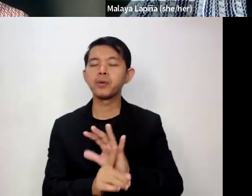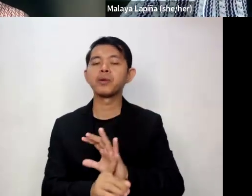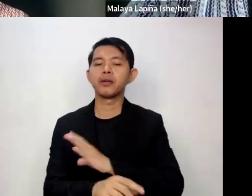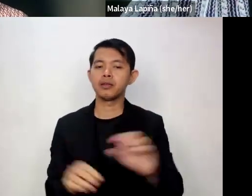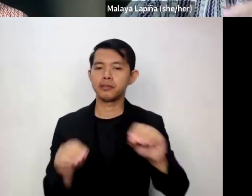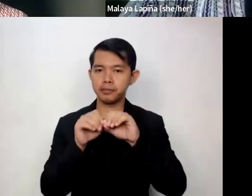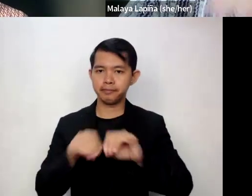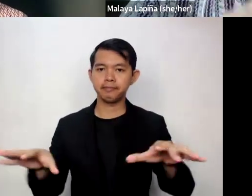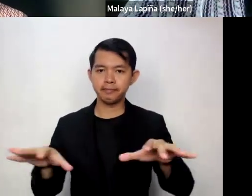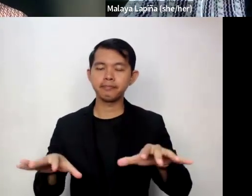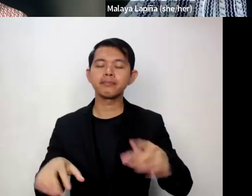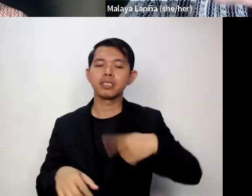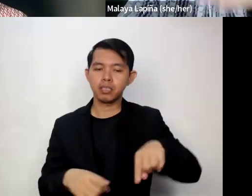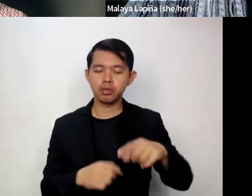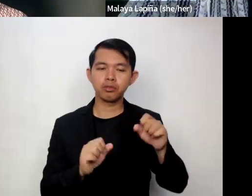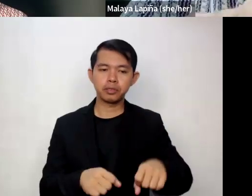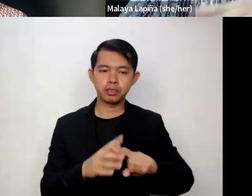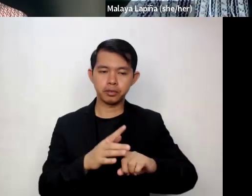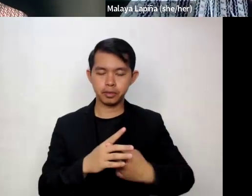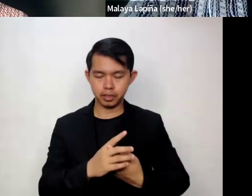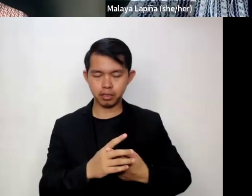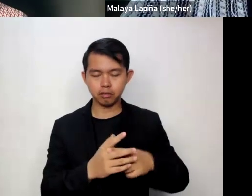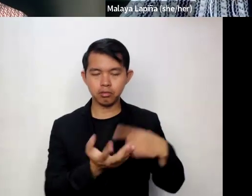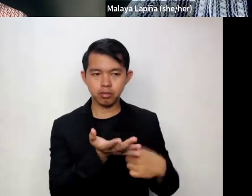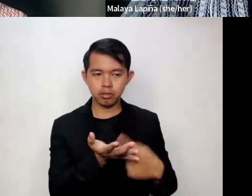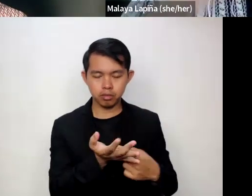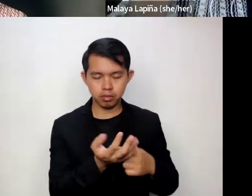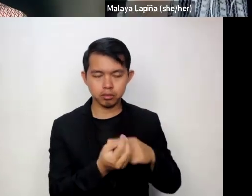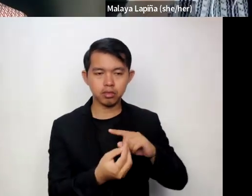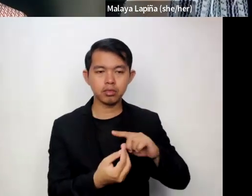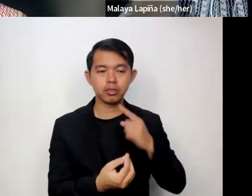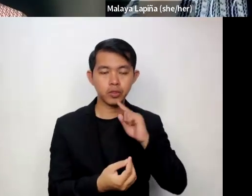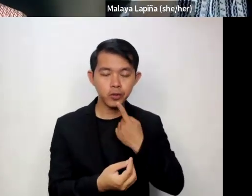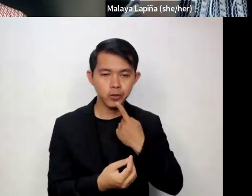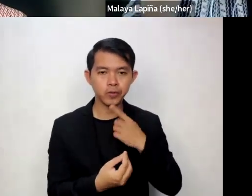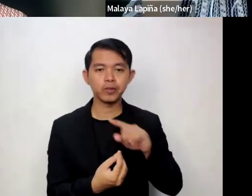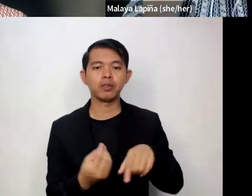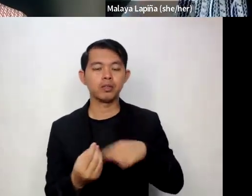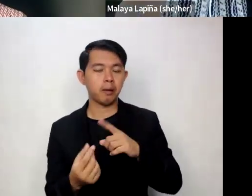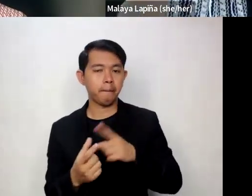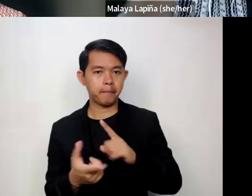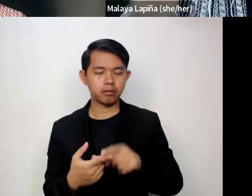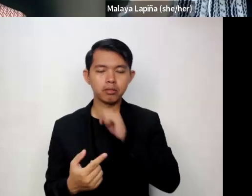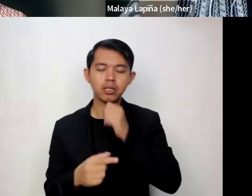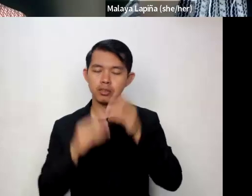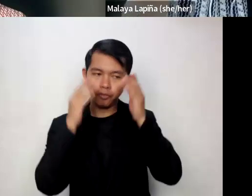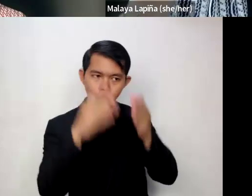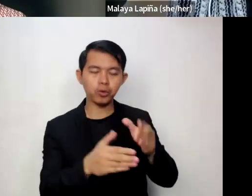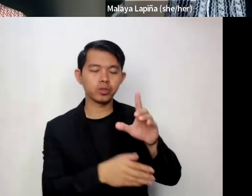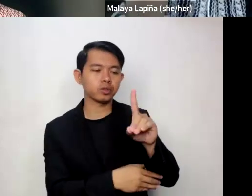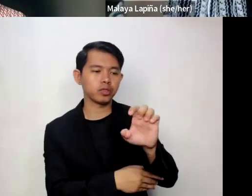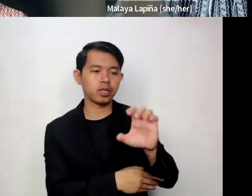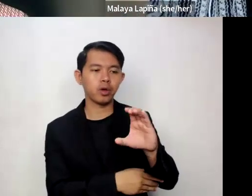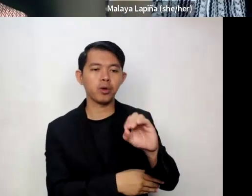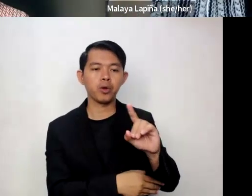magsisimula ng seryosong discussion on decolonization. Hindi lang doon sa theory hindi lang sa decolonization bilang